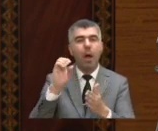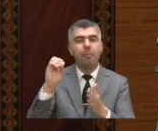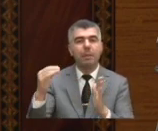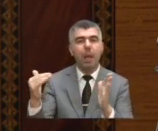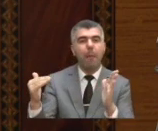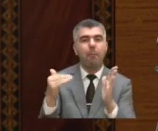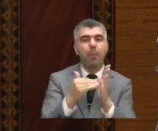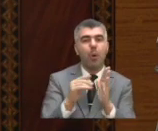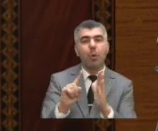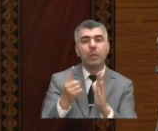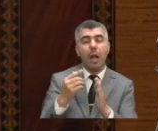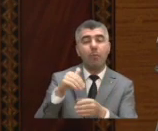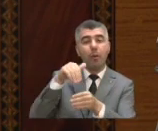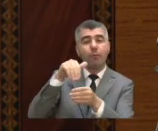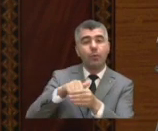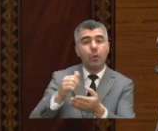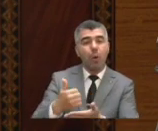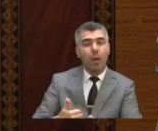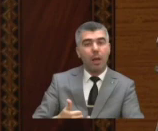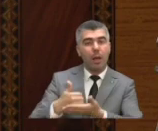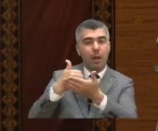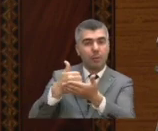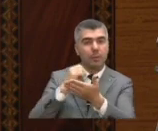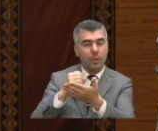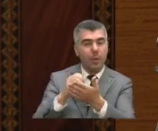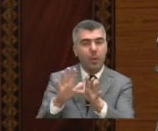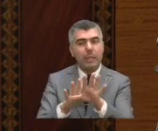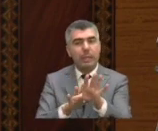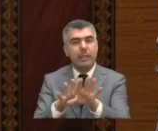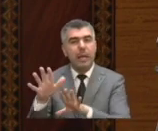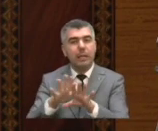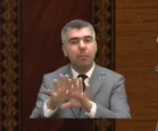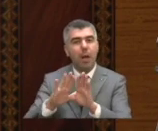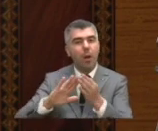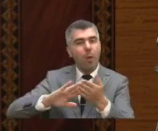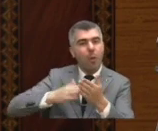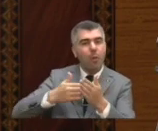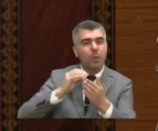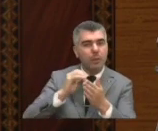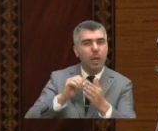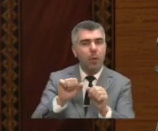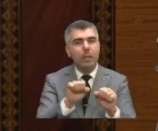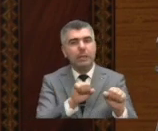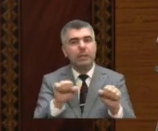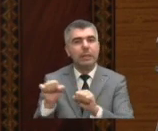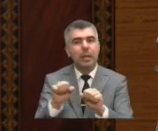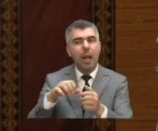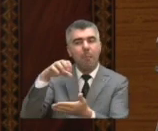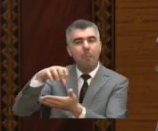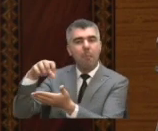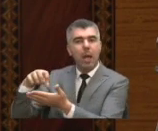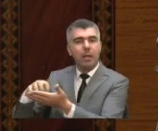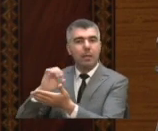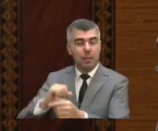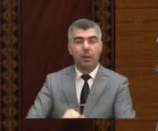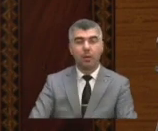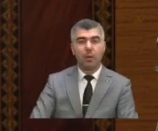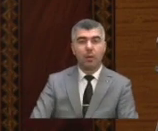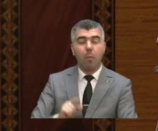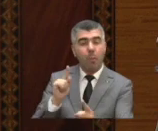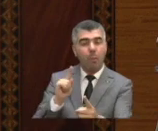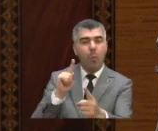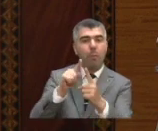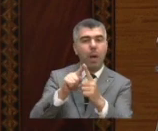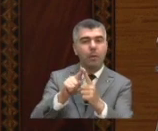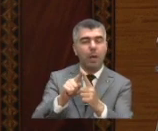مخصصات الصندوق الخاص بال بتدبير الاثار المترتبه عن الزلزال من اجل المباشره